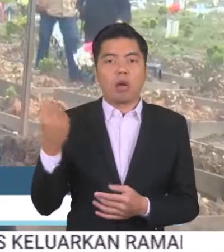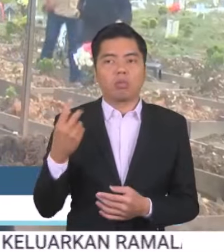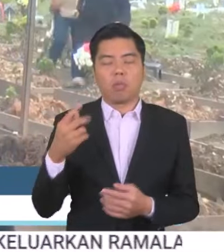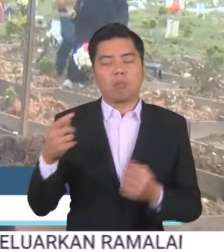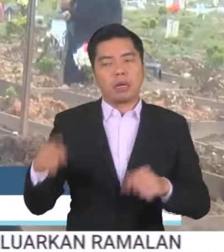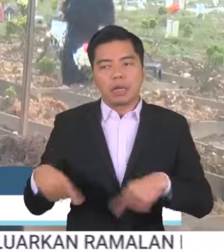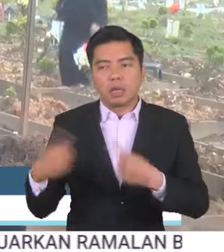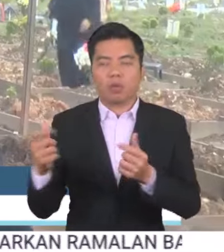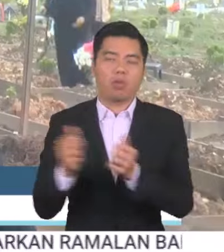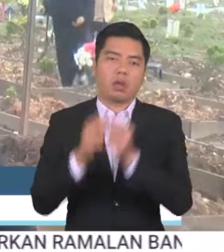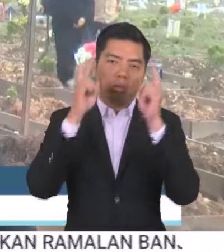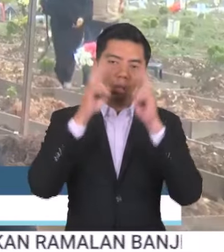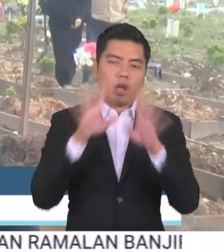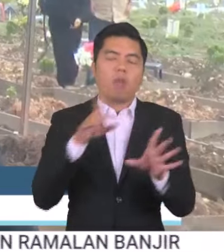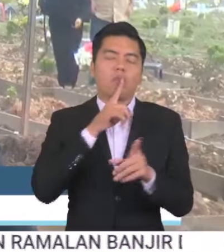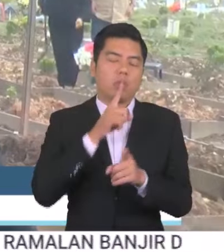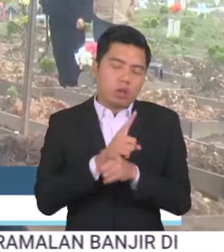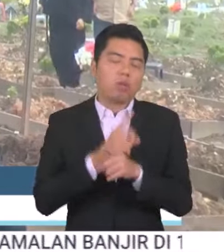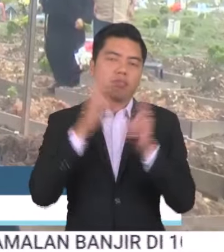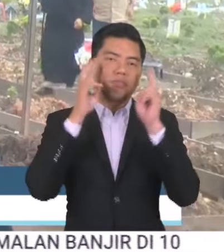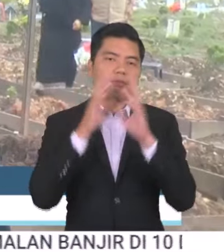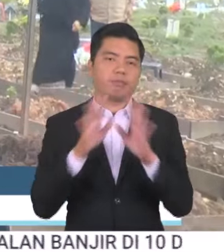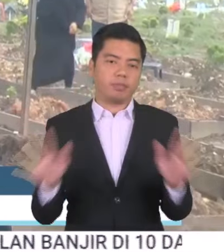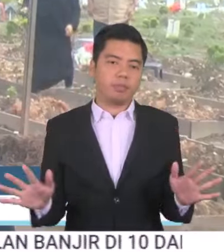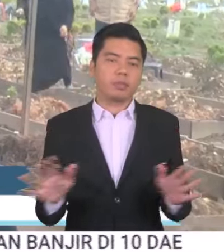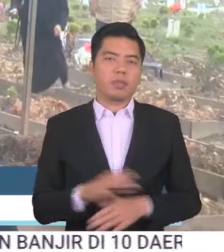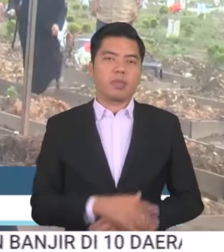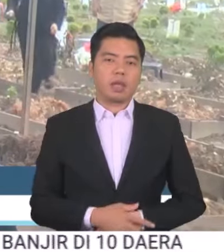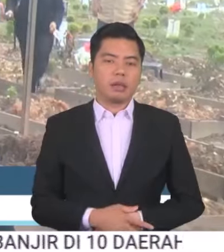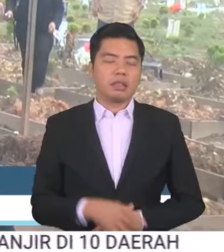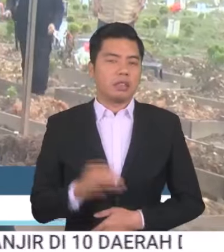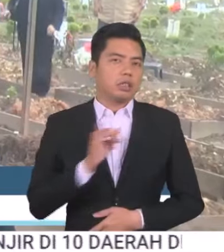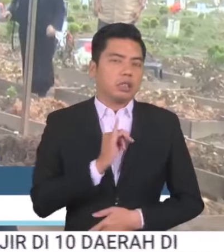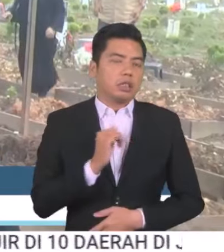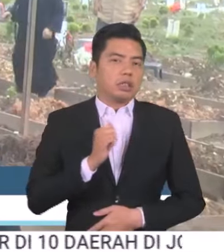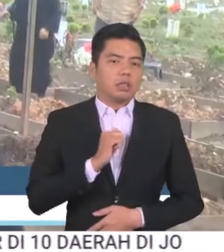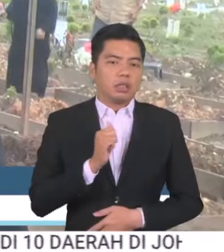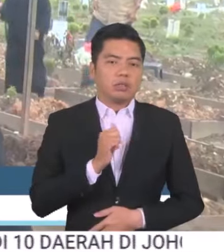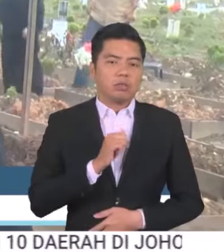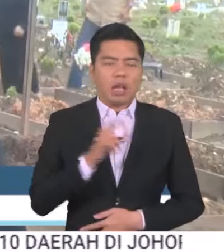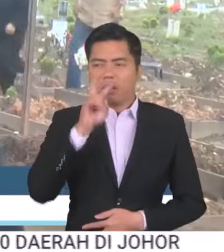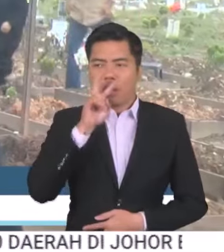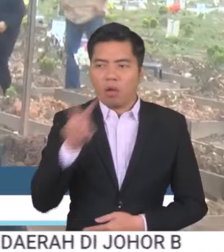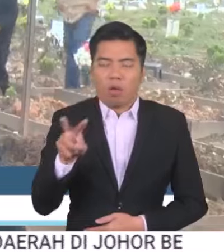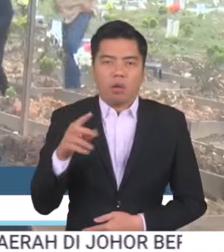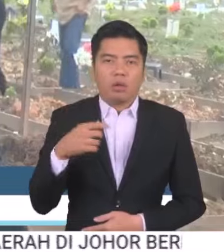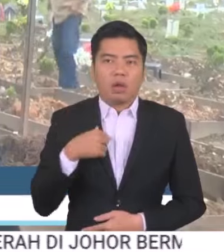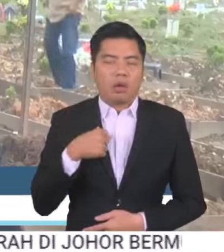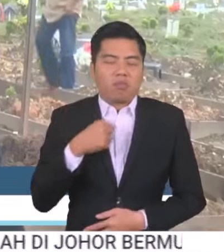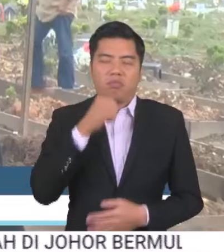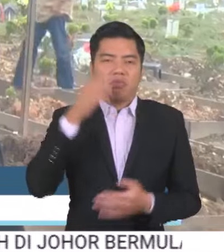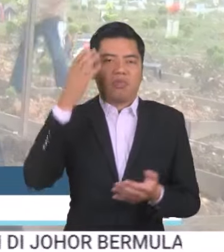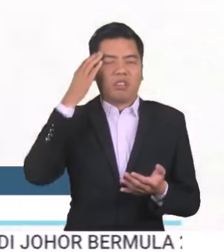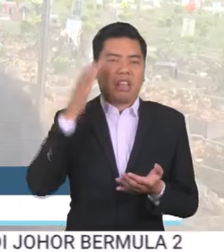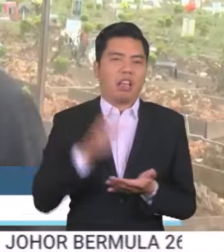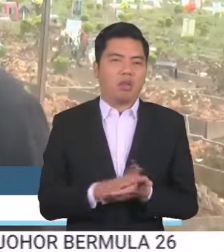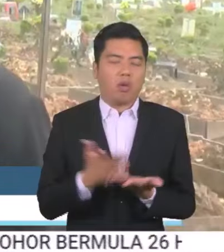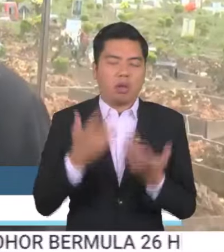tenang lah. Betul-betul tenang lah. Just, saya sendiri pun tengok beliau pun saya tak percaya lah. Saya tak percaya